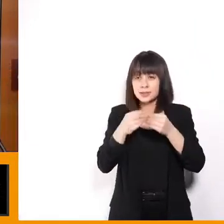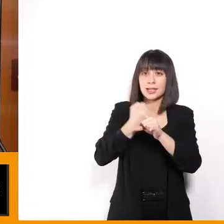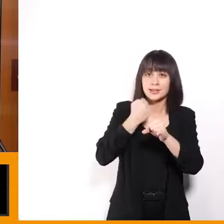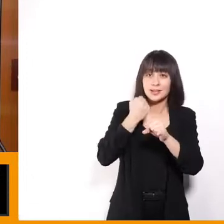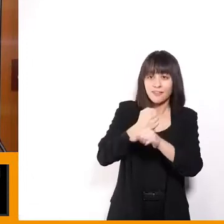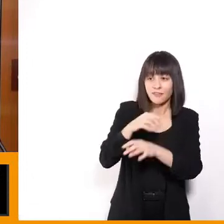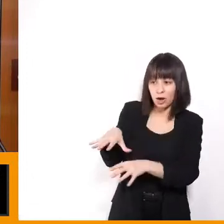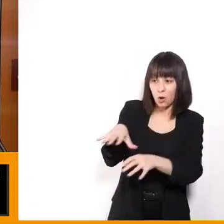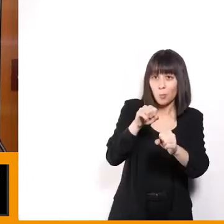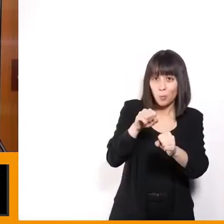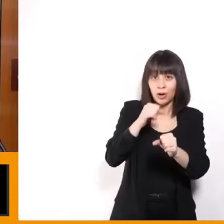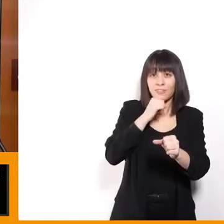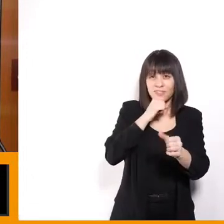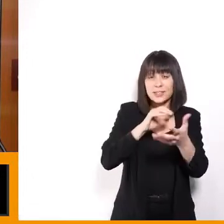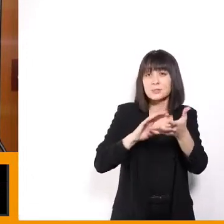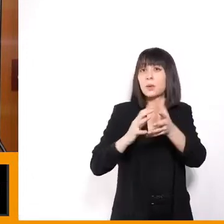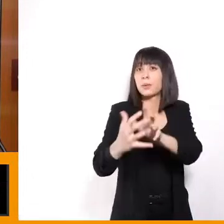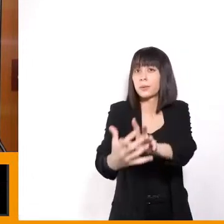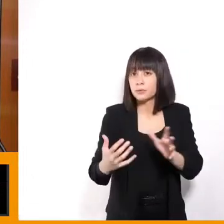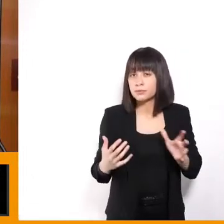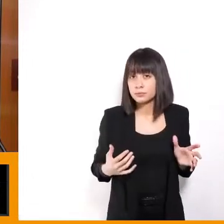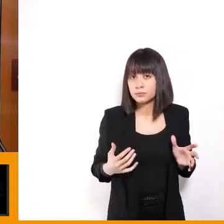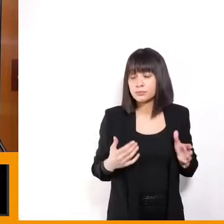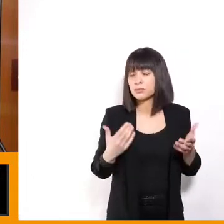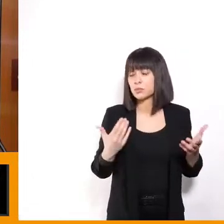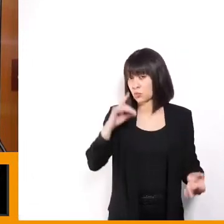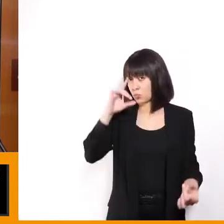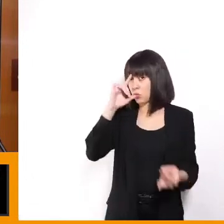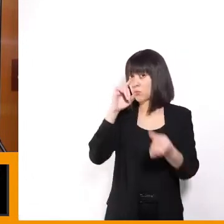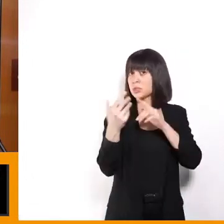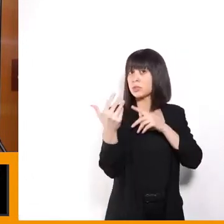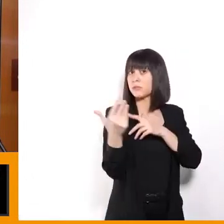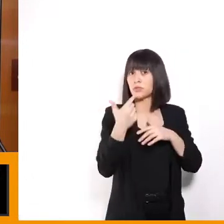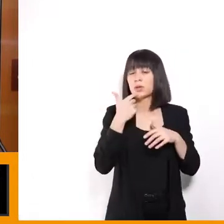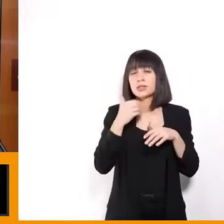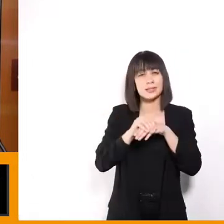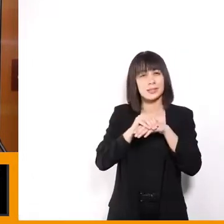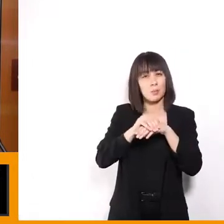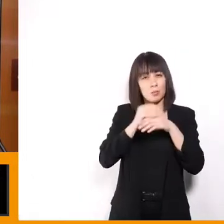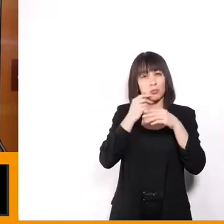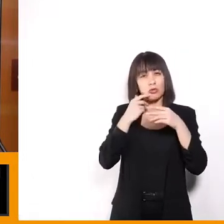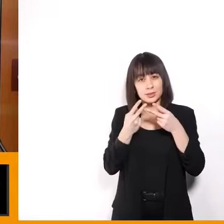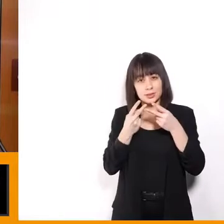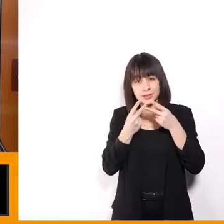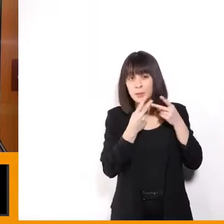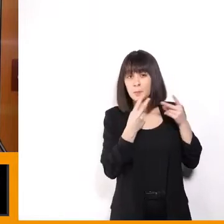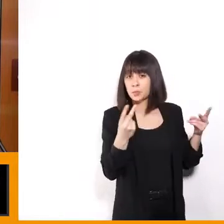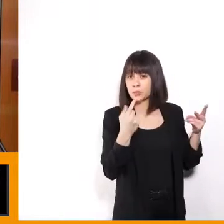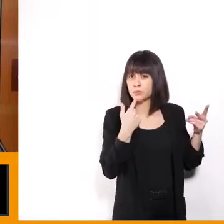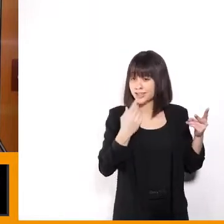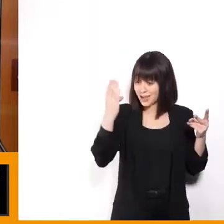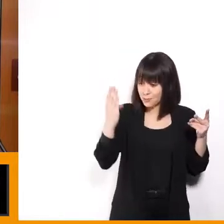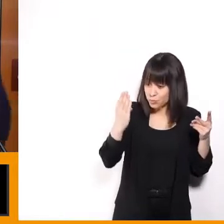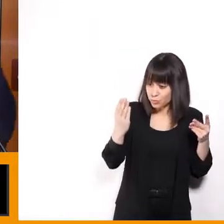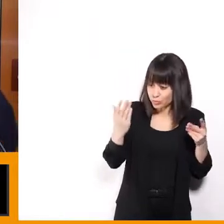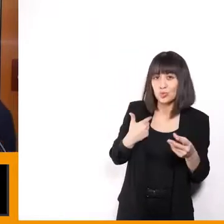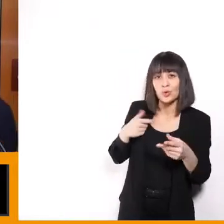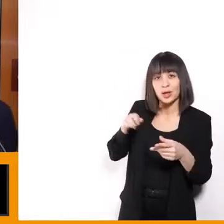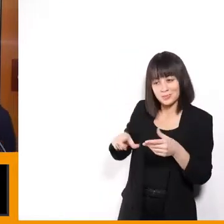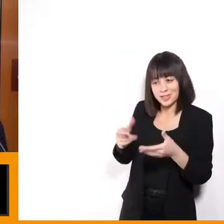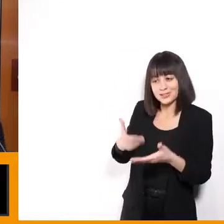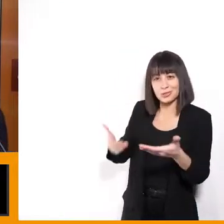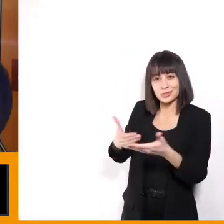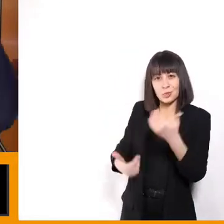vieillissement. Et donc l'idée, c'est plutôt d'adapter les politiques publiques aux besoins des personnes en situation de handicap et pas